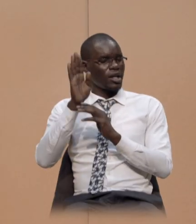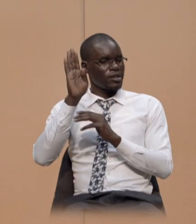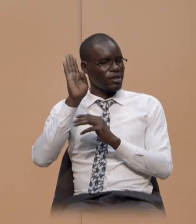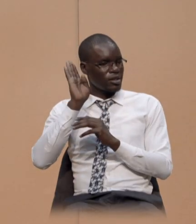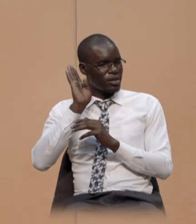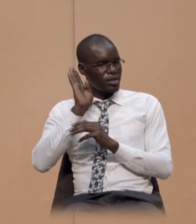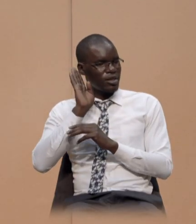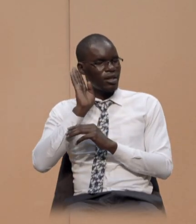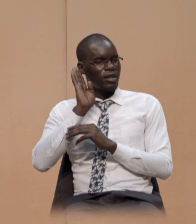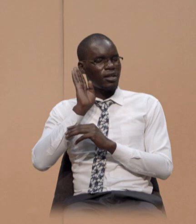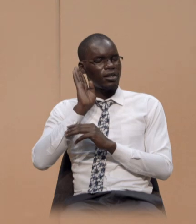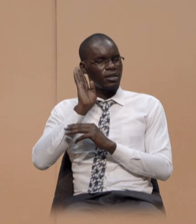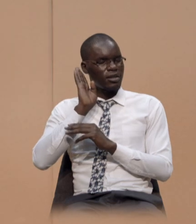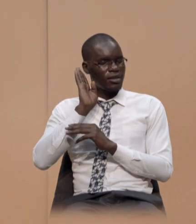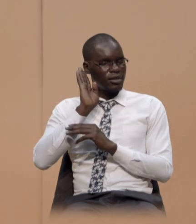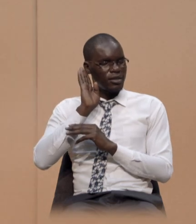maombi asikia,